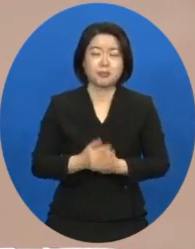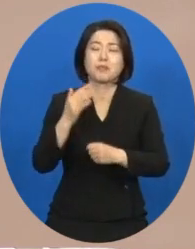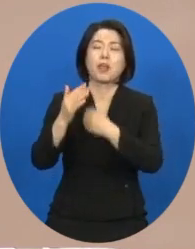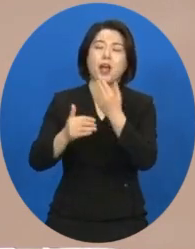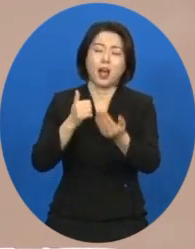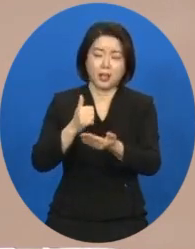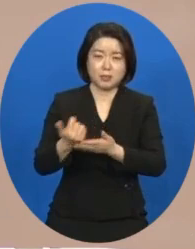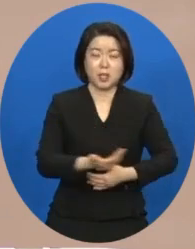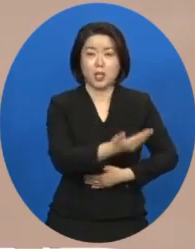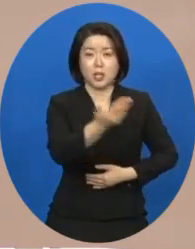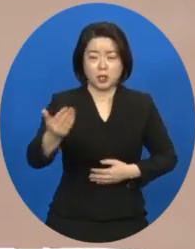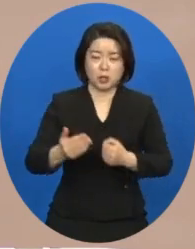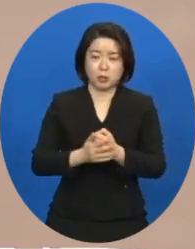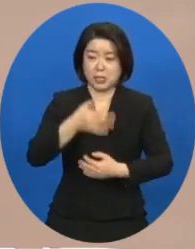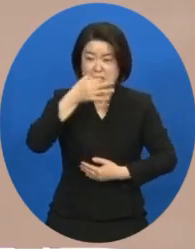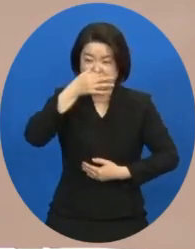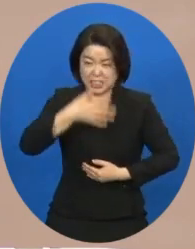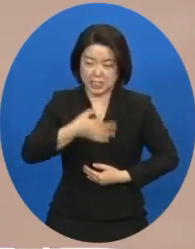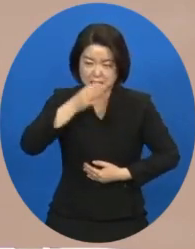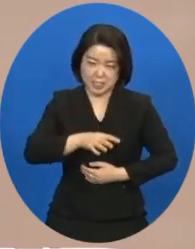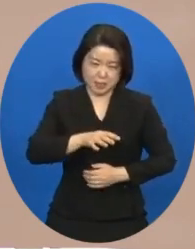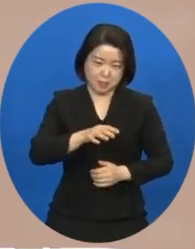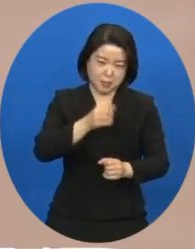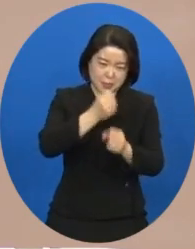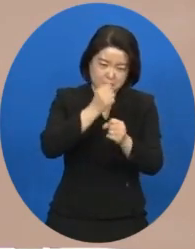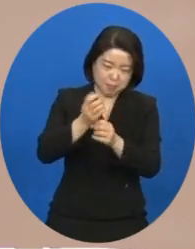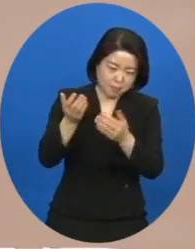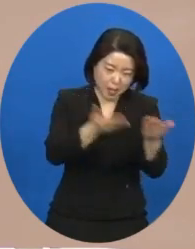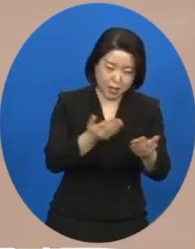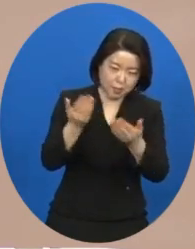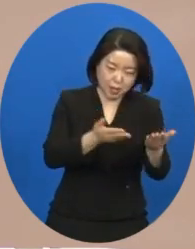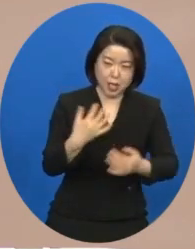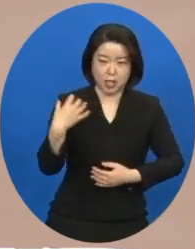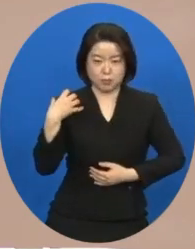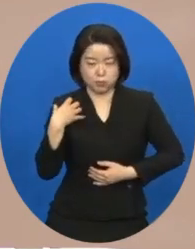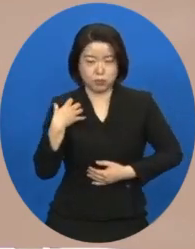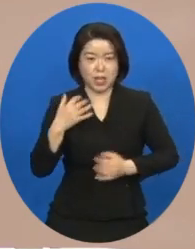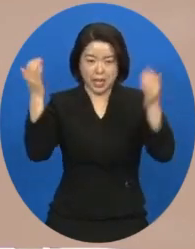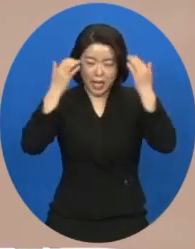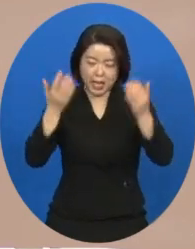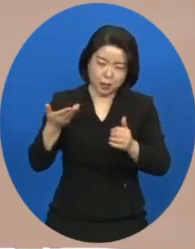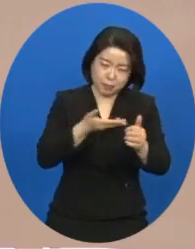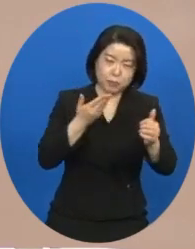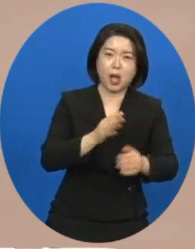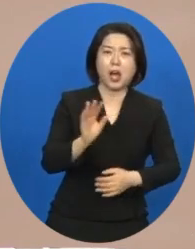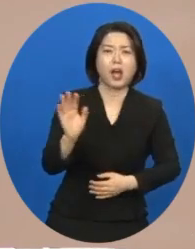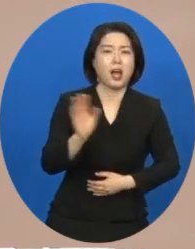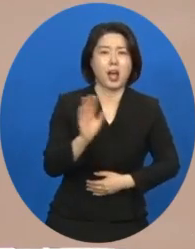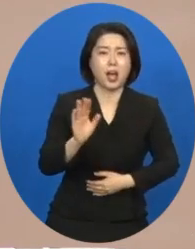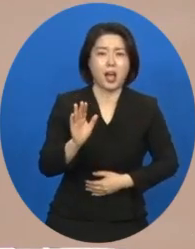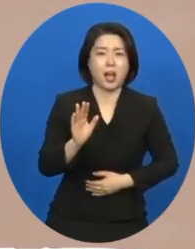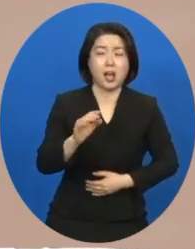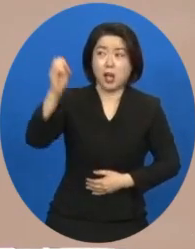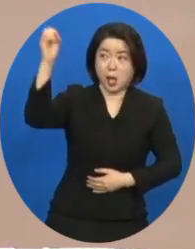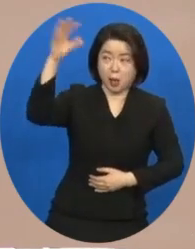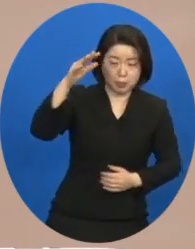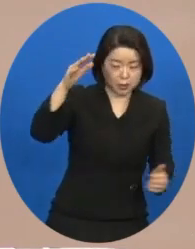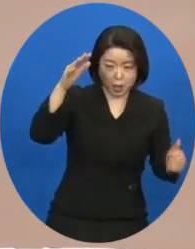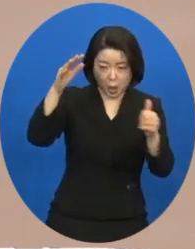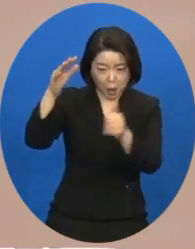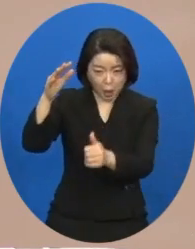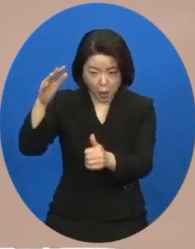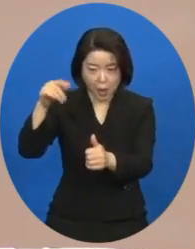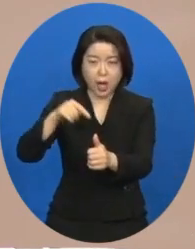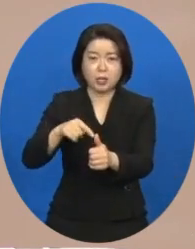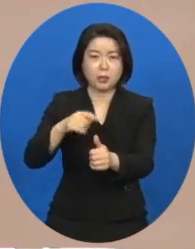하나님께서 여러분들을 힘들게 하려고, 부담스럽게 하려고, 고통을 주려고 여러분을 빛 가운데로 나오게 하신